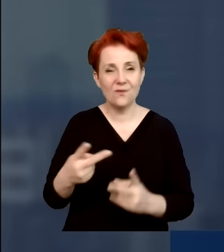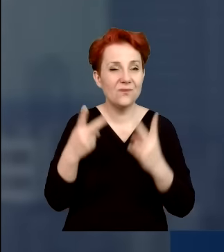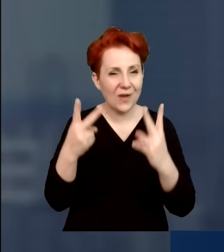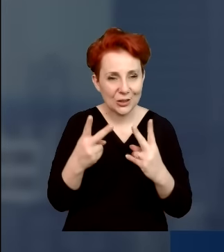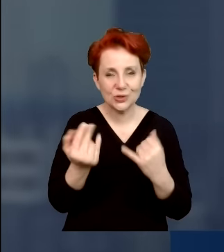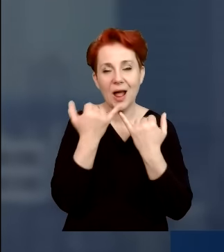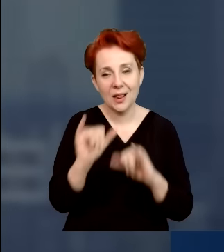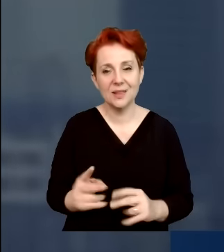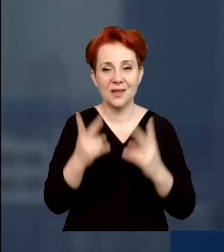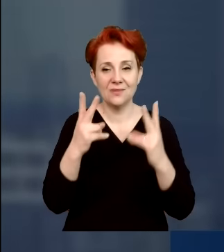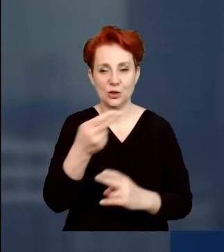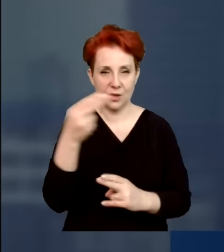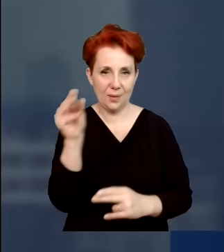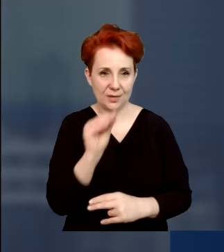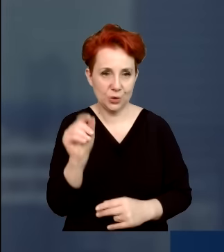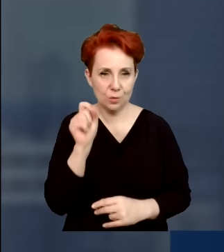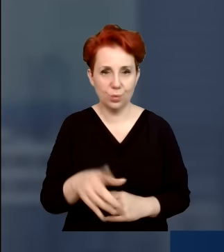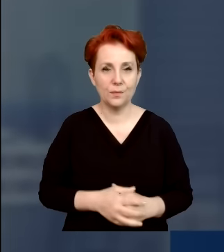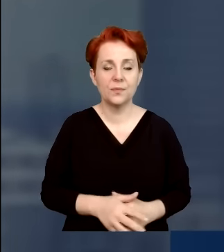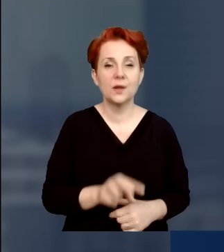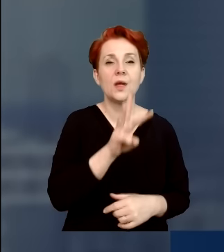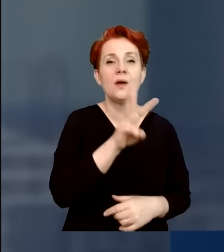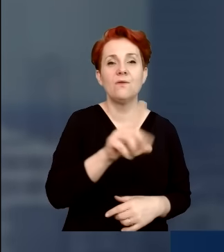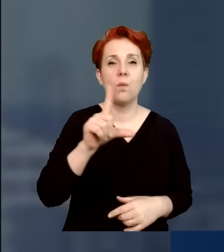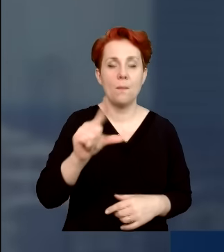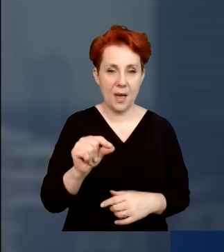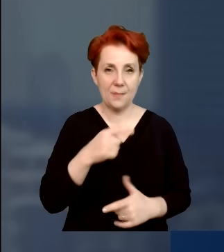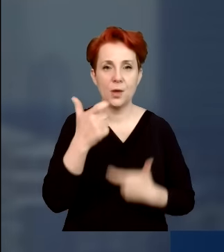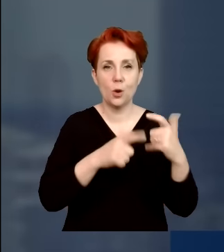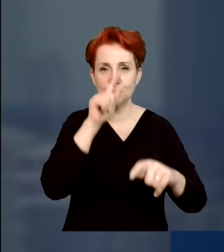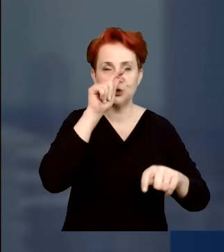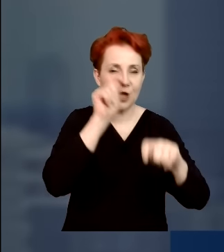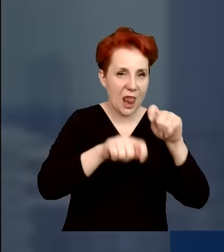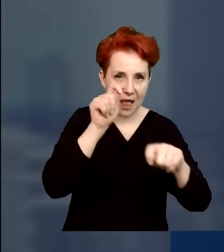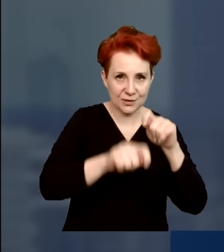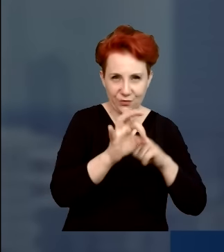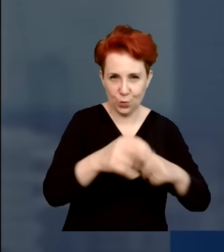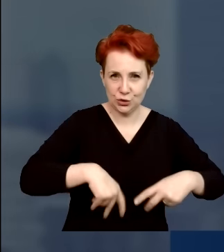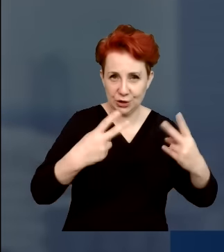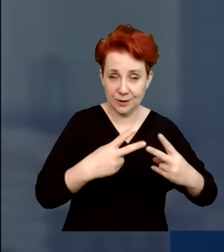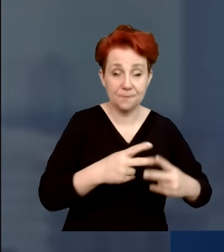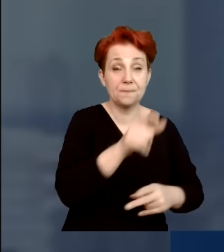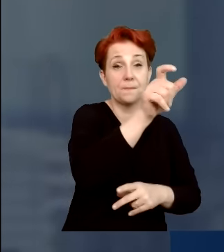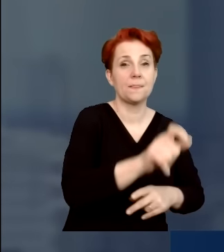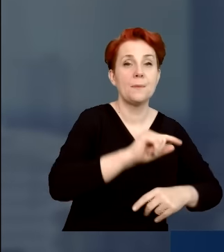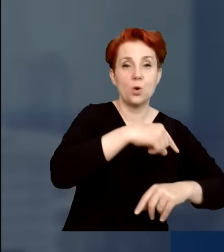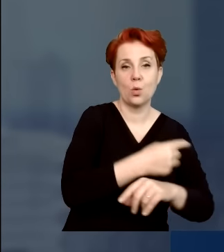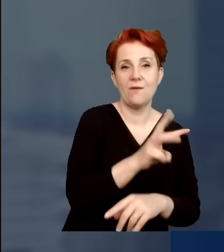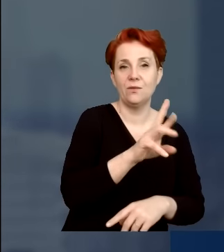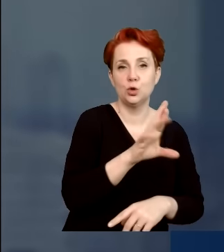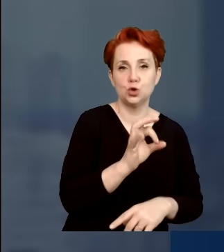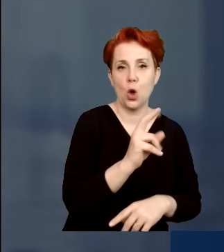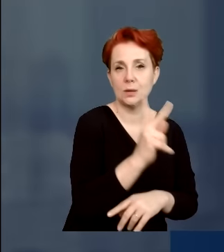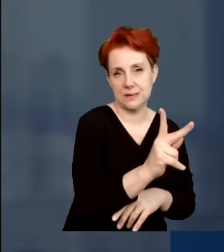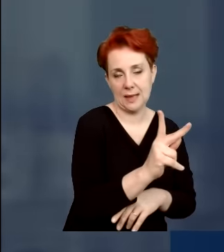ważny temat. Wirtualna Polska przeprowadziła dziennikarskie śledztwo, z którego wynika, że prokurator Ewa Wrzosek, która zasłynęła z